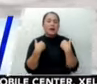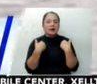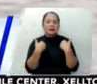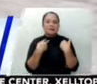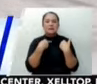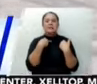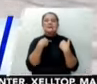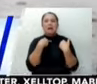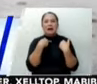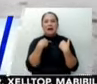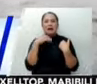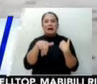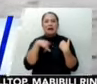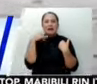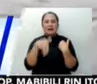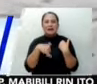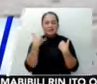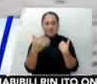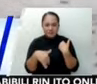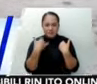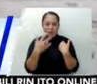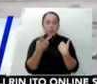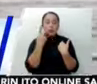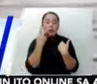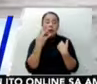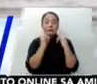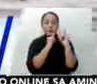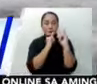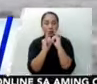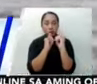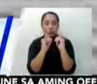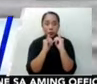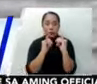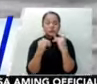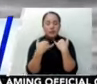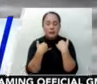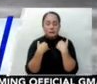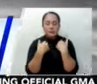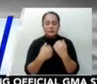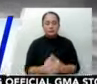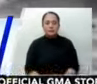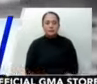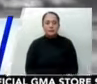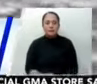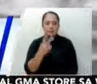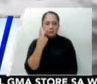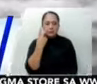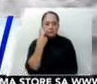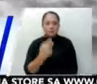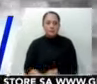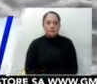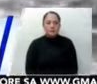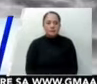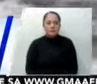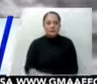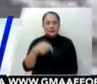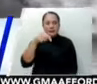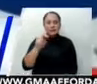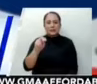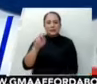ng expressway. Pakinggan natin ang ilan sa mga nakausap nating stranded na pasahero at mga motorista dito sa North Luzon Expressway.